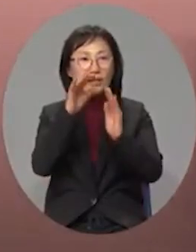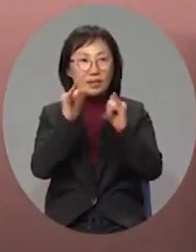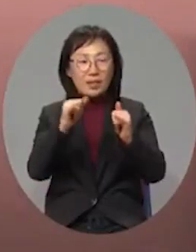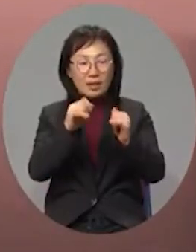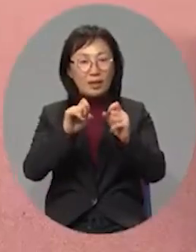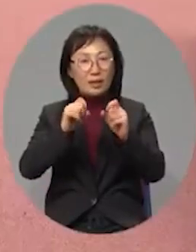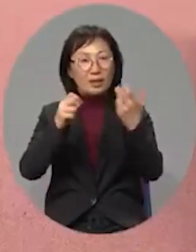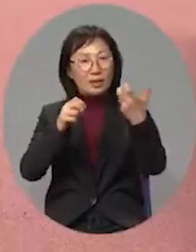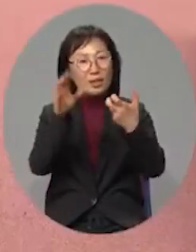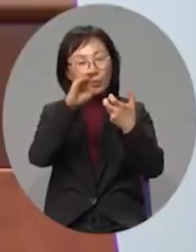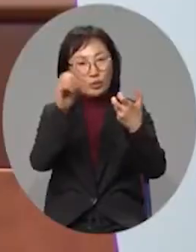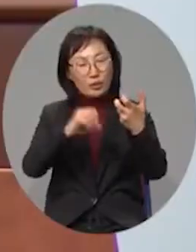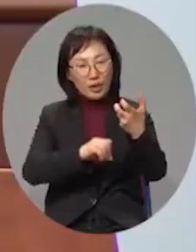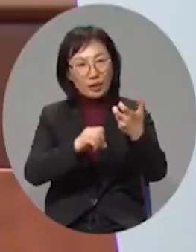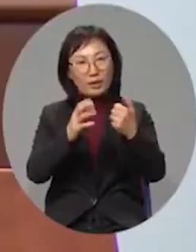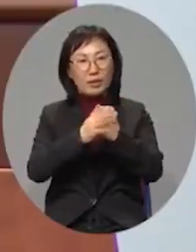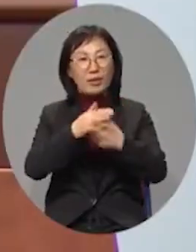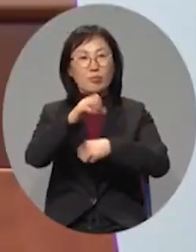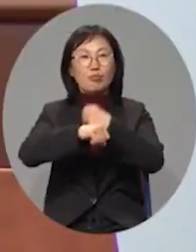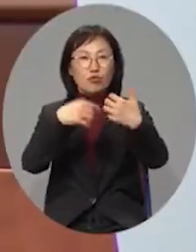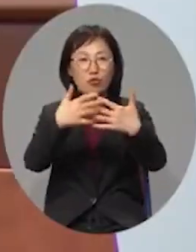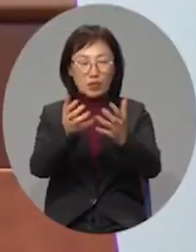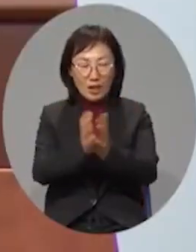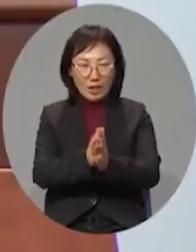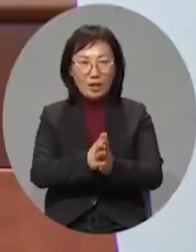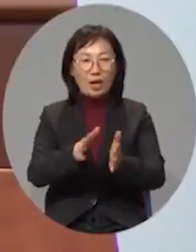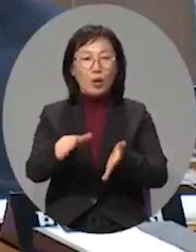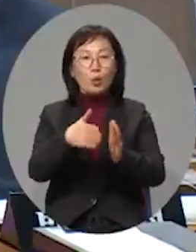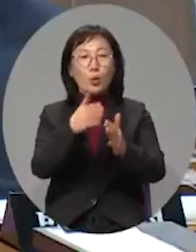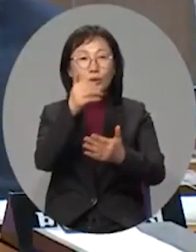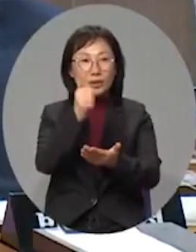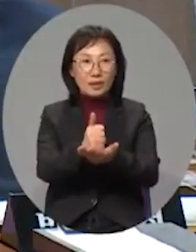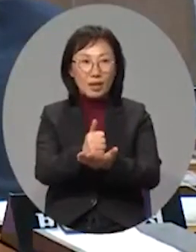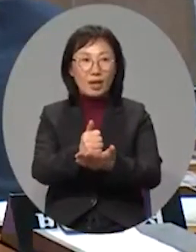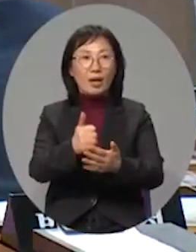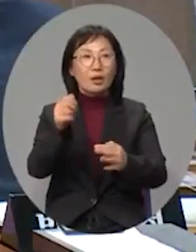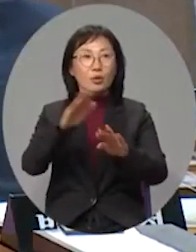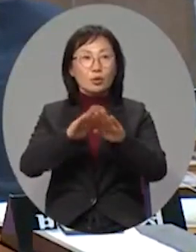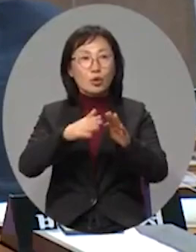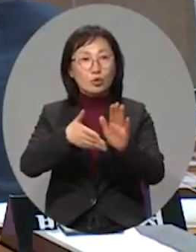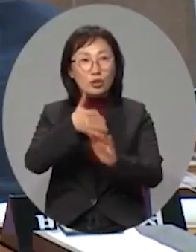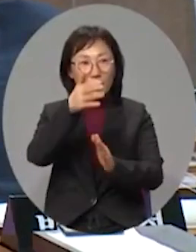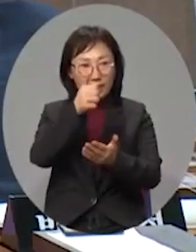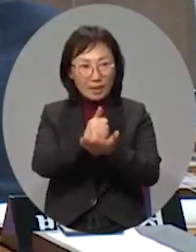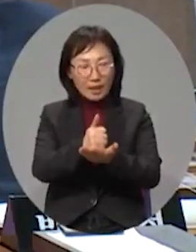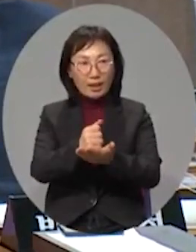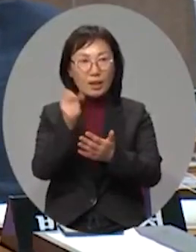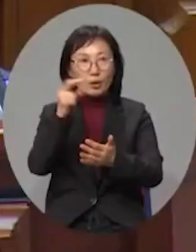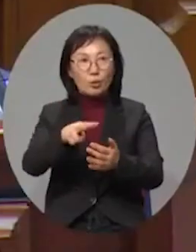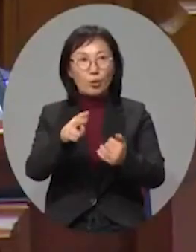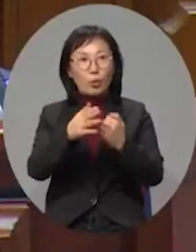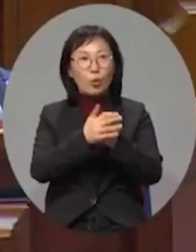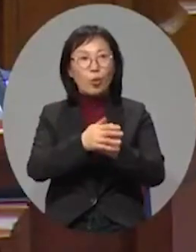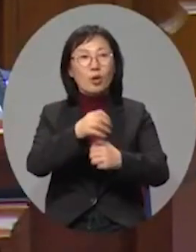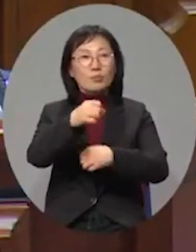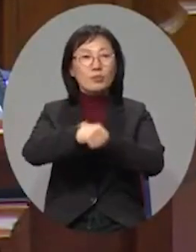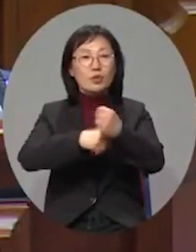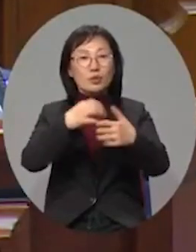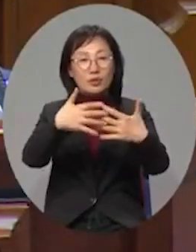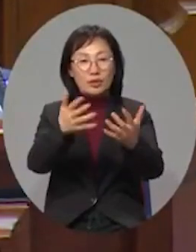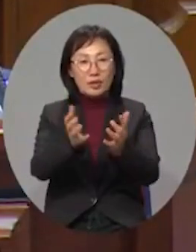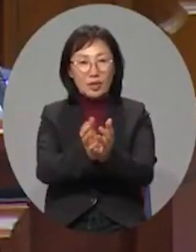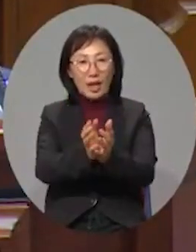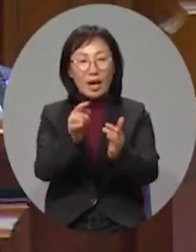민주당입니다. 도지사와 전주시장, 정읍시장은 역대 7번 선거 모두 민주당 계열의